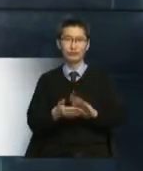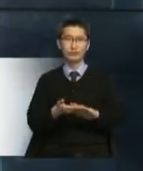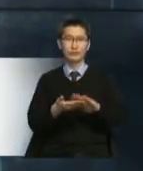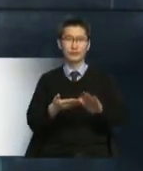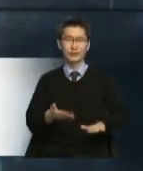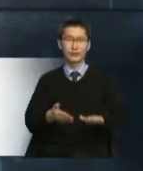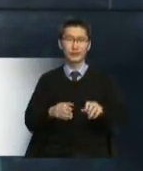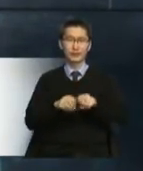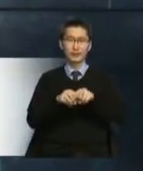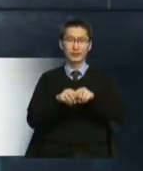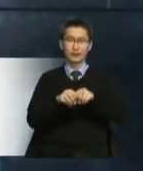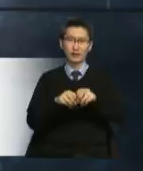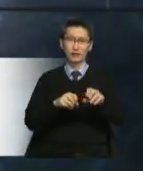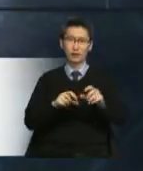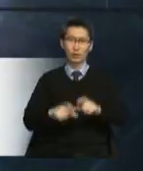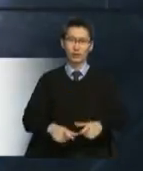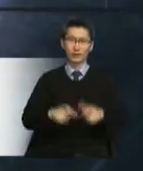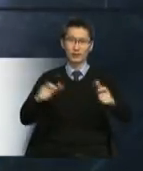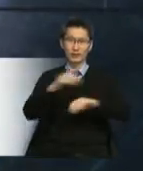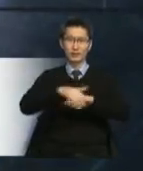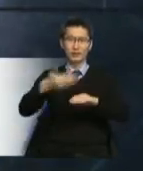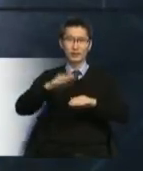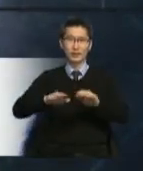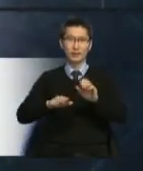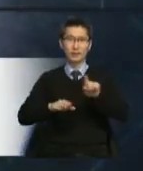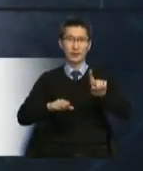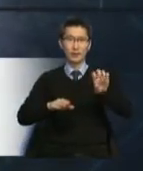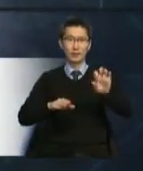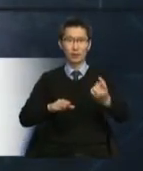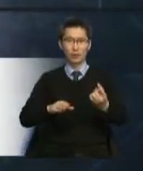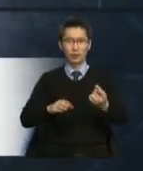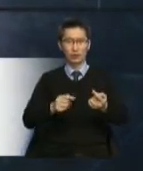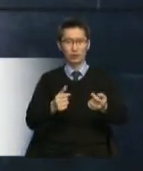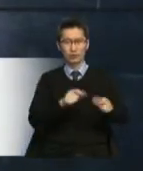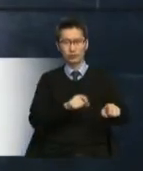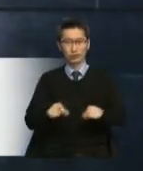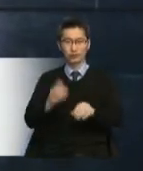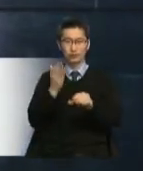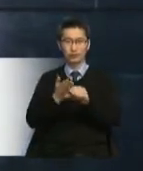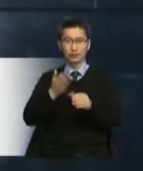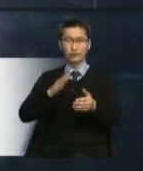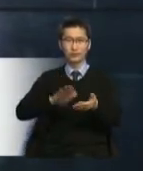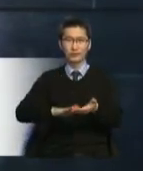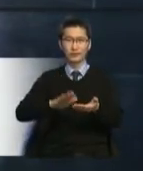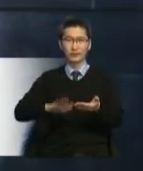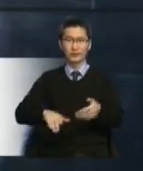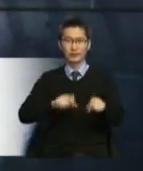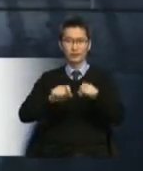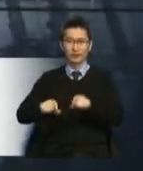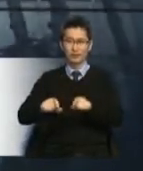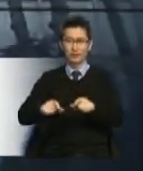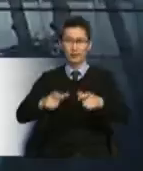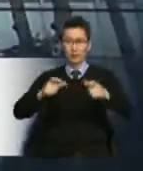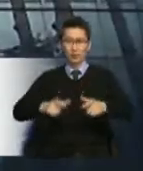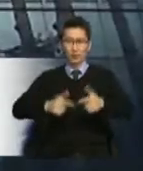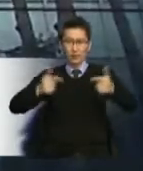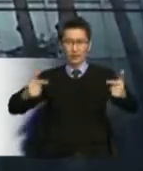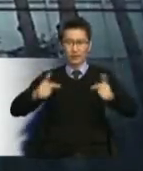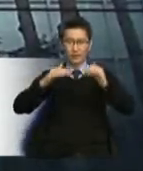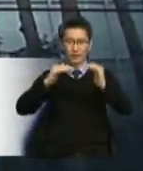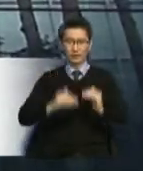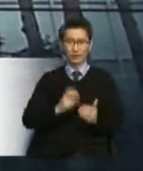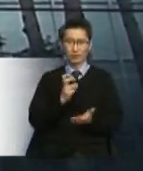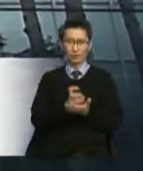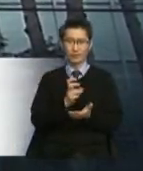전 지역으로의 확대가 기본 계획인데 마포구에선 제동이 걸렸습니다. 시범 운영 기간 연장과 동 확대 내용을 담고 있는